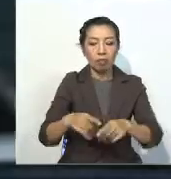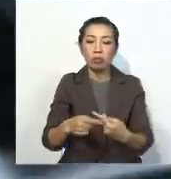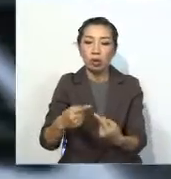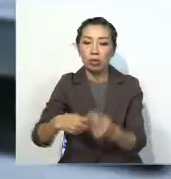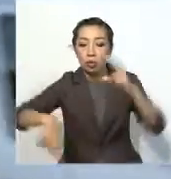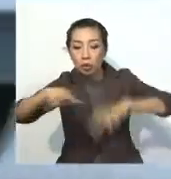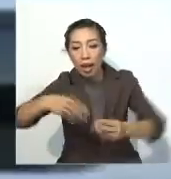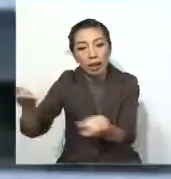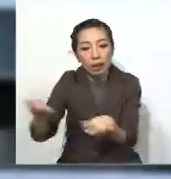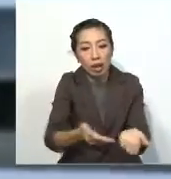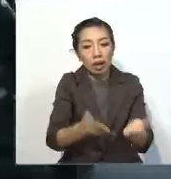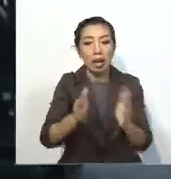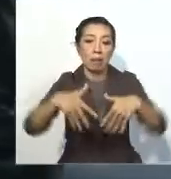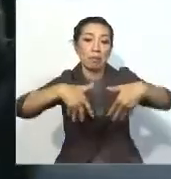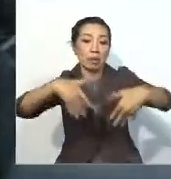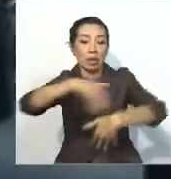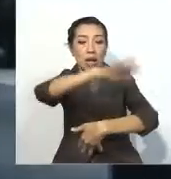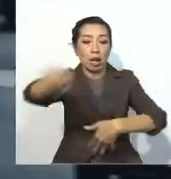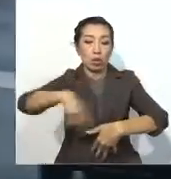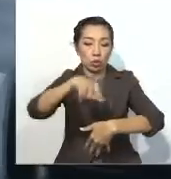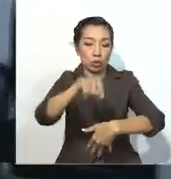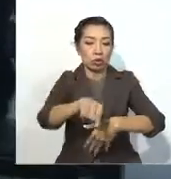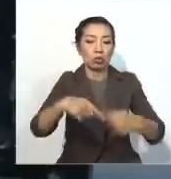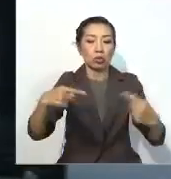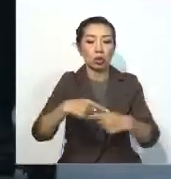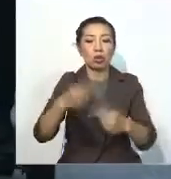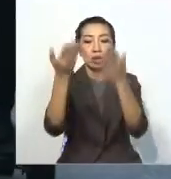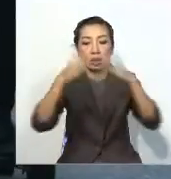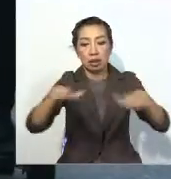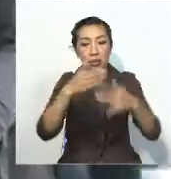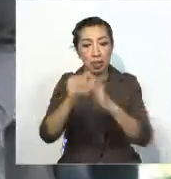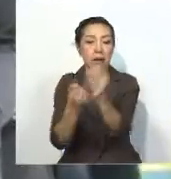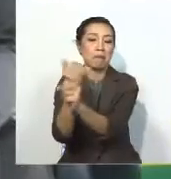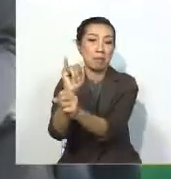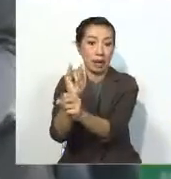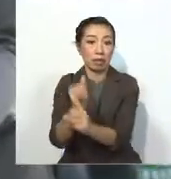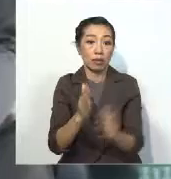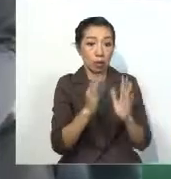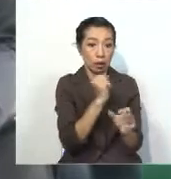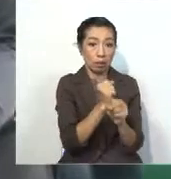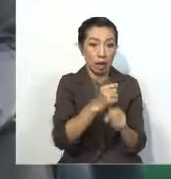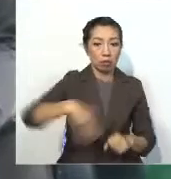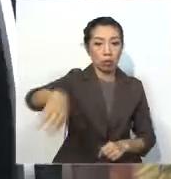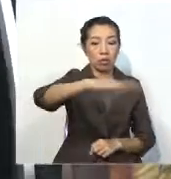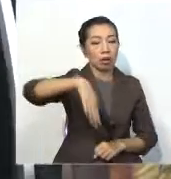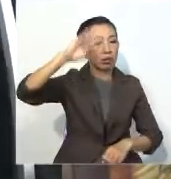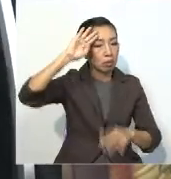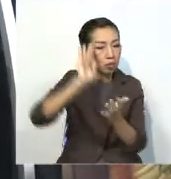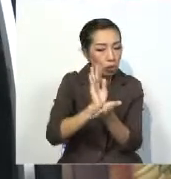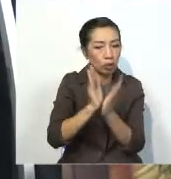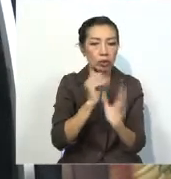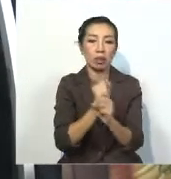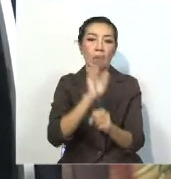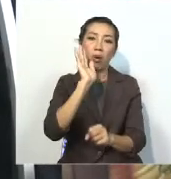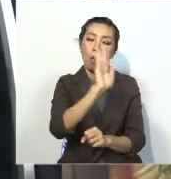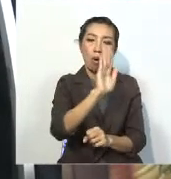ำปี2562นะคะกว่า400คนเพื่อเป็นการเตรียมความพร้อมทั้งเจ้าหน้าที่ของท่าอากาศยานสุวรรณภูมิเจ้าหน้า